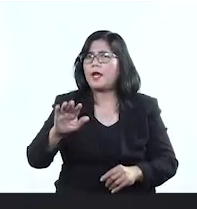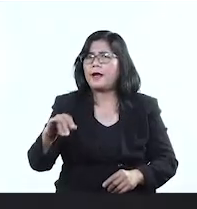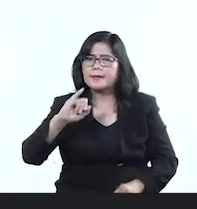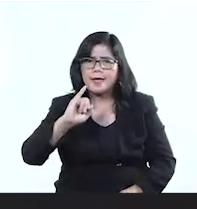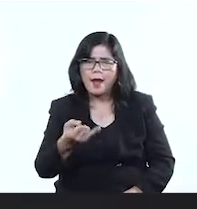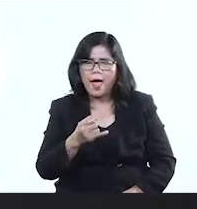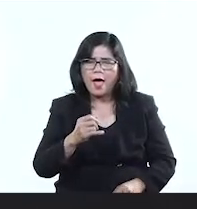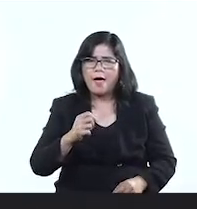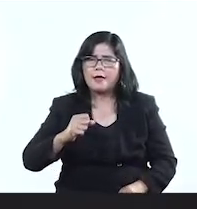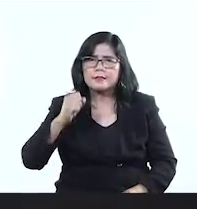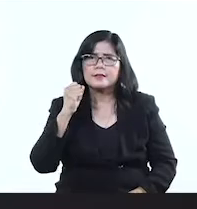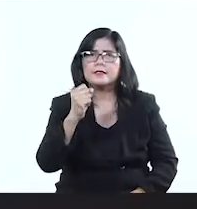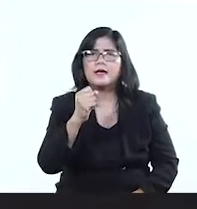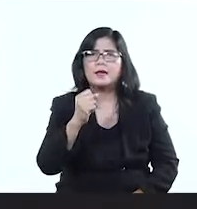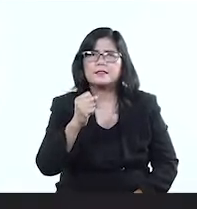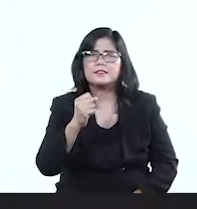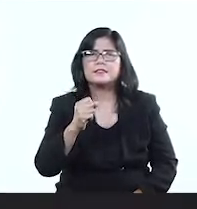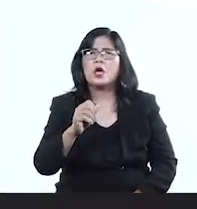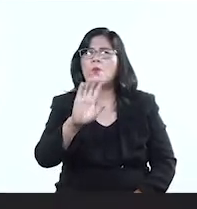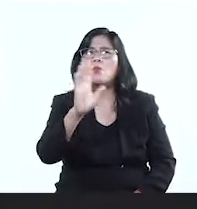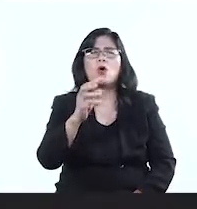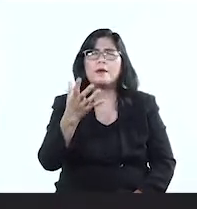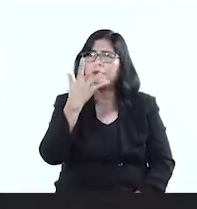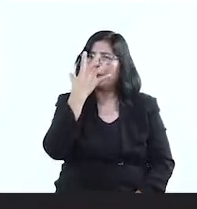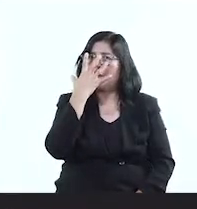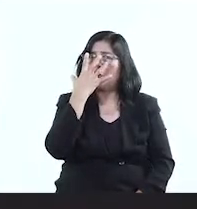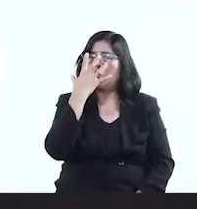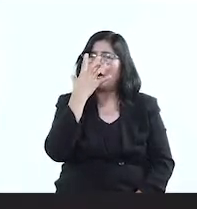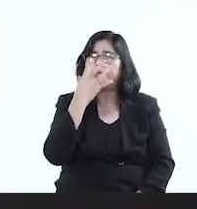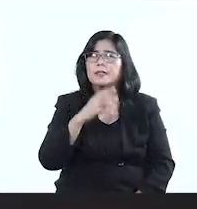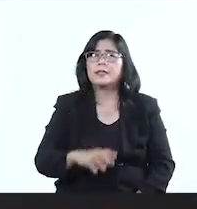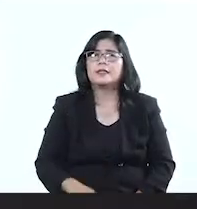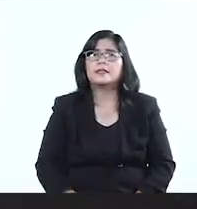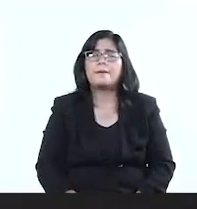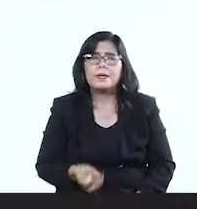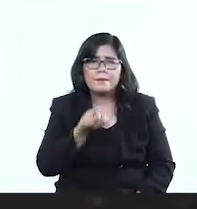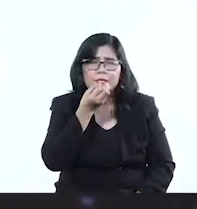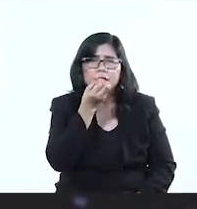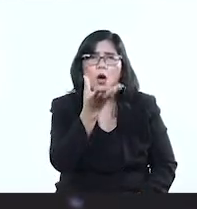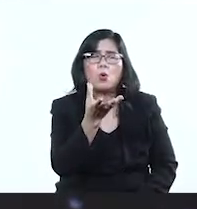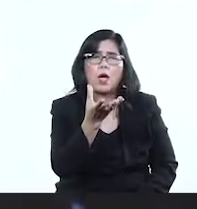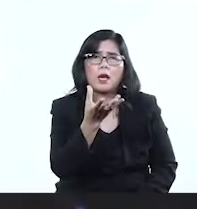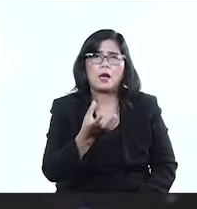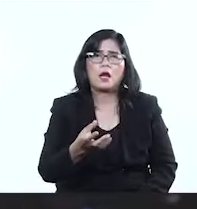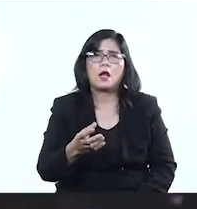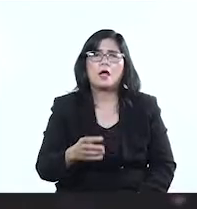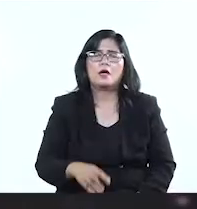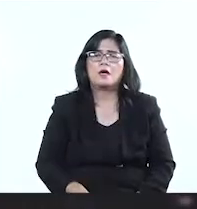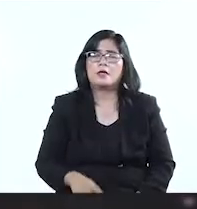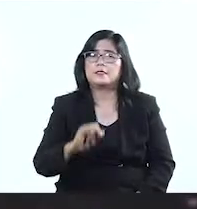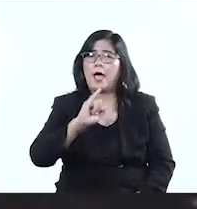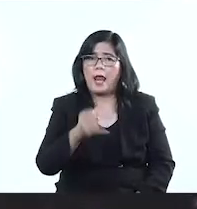engkau harus tegas dalam Memberi teguran bukan mempermalukan on the brink memberitahukan rongi